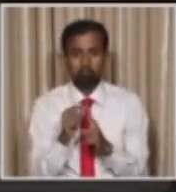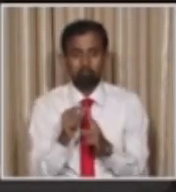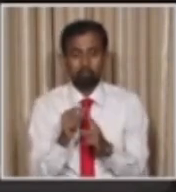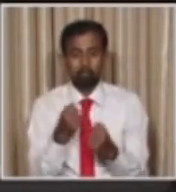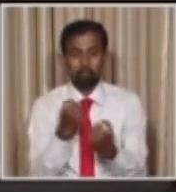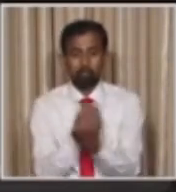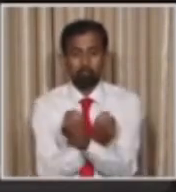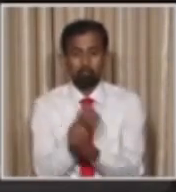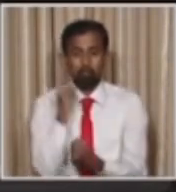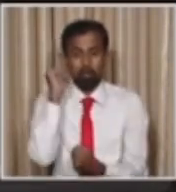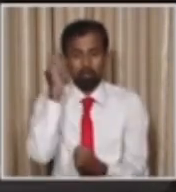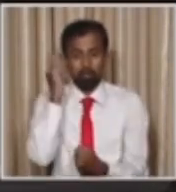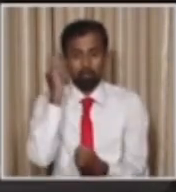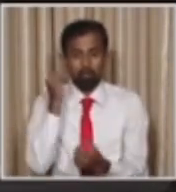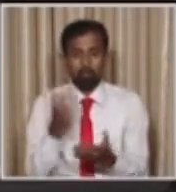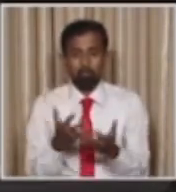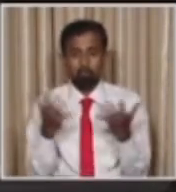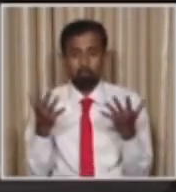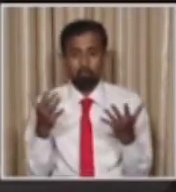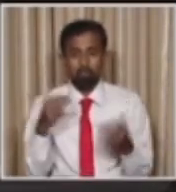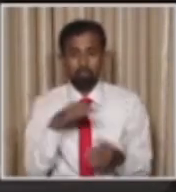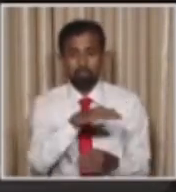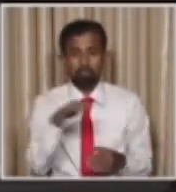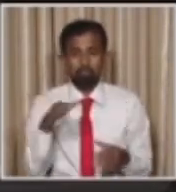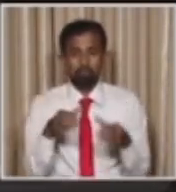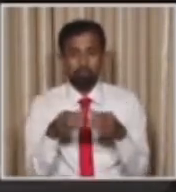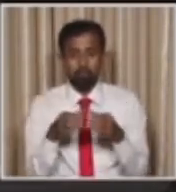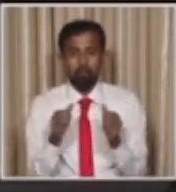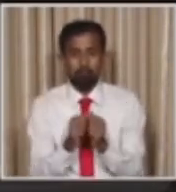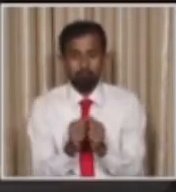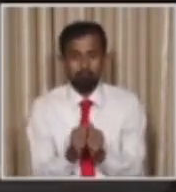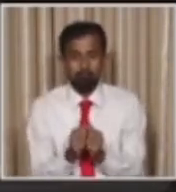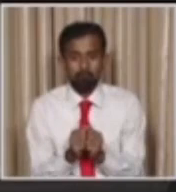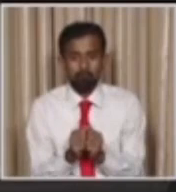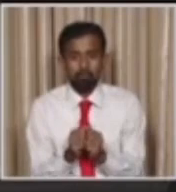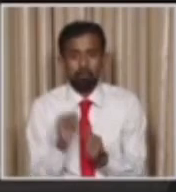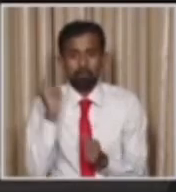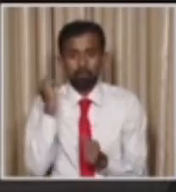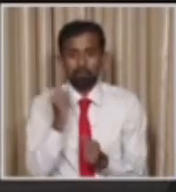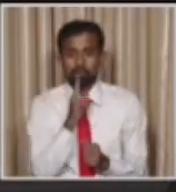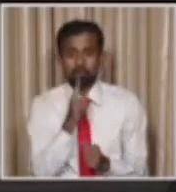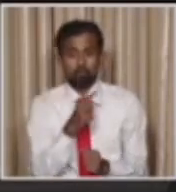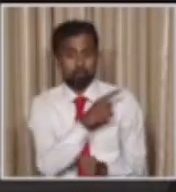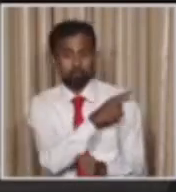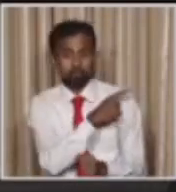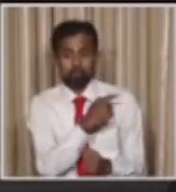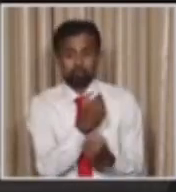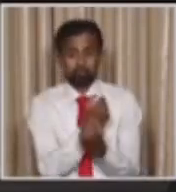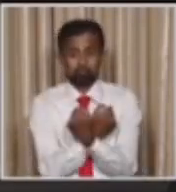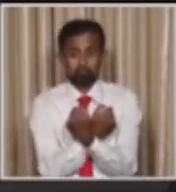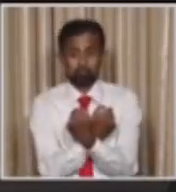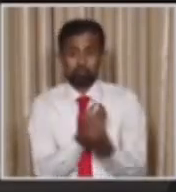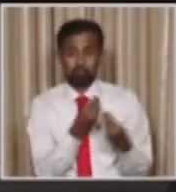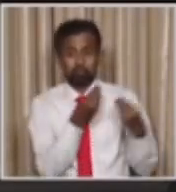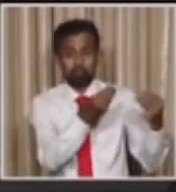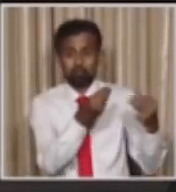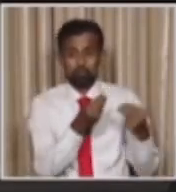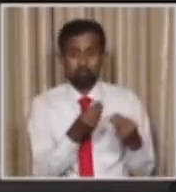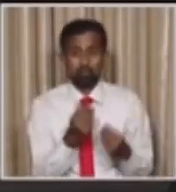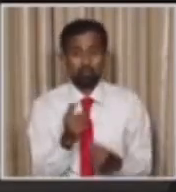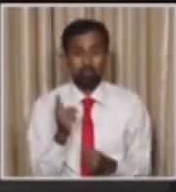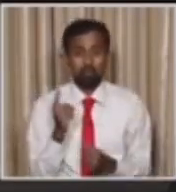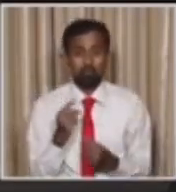පොලිස් නිලධාරීන් හුඟක් සිවිල් අංශයට කටයුතු කරන්නේ. හුඟක් නිලධාරීන් කියලා මෙයාට මේ පොලිසිය බාර දුන්නොත් මහජන